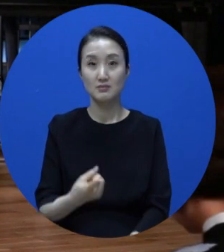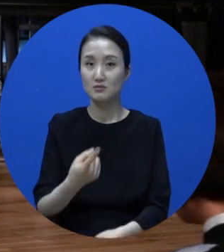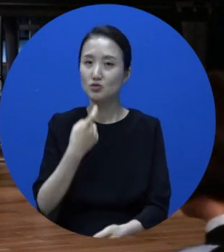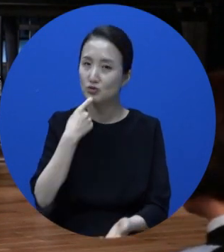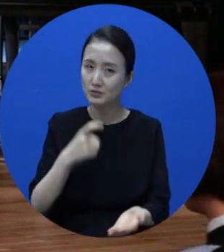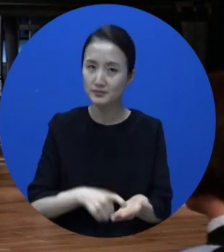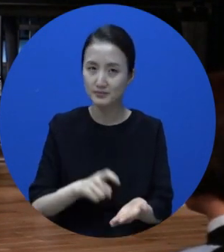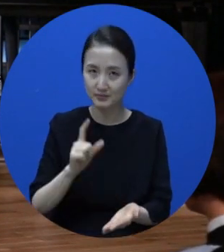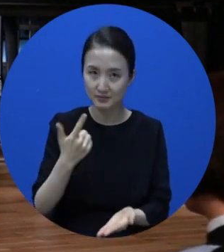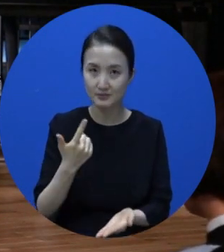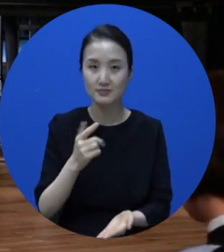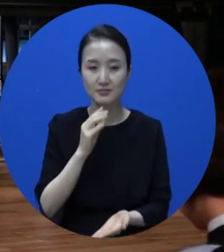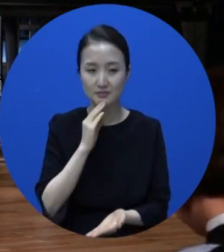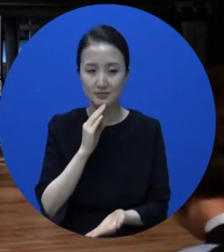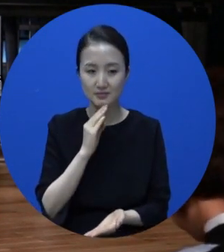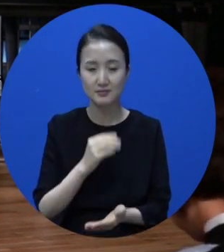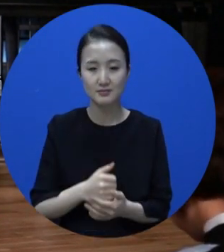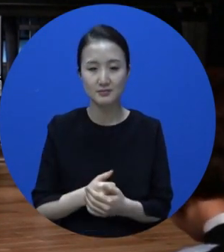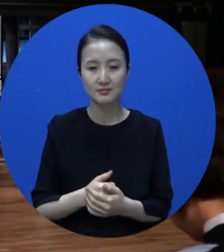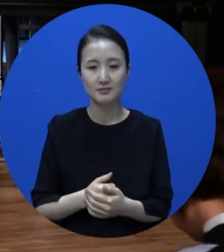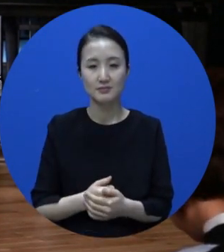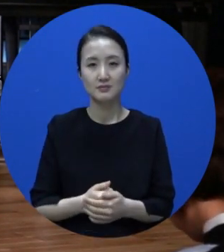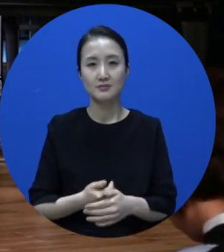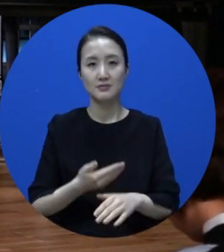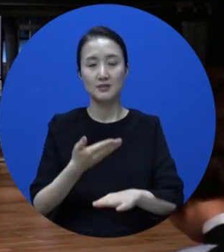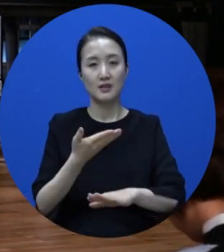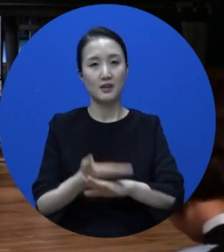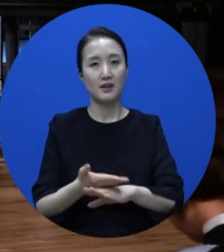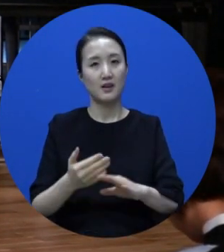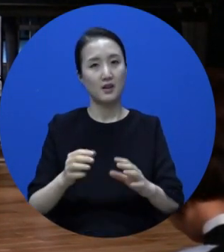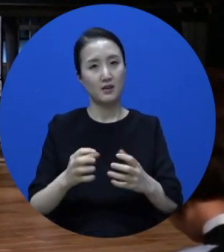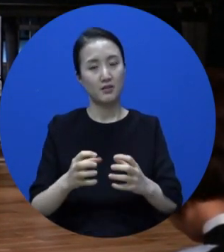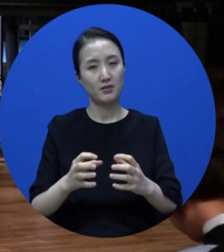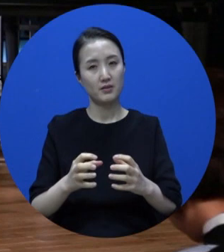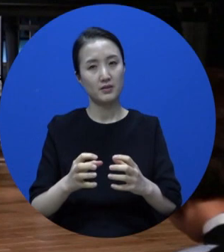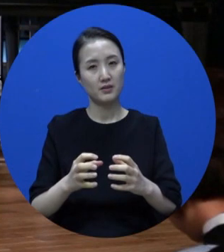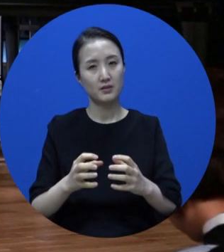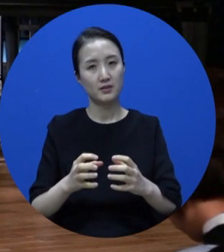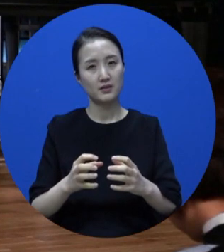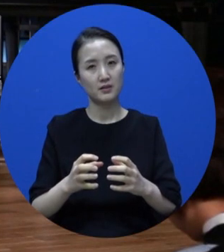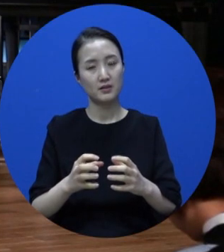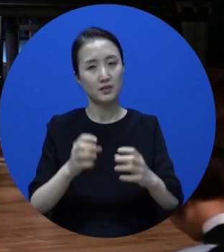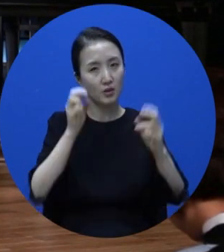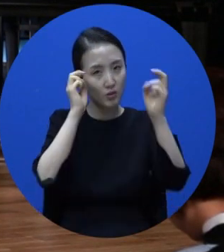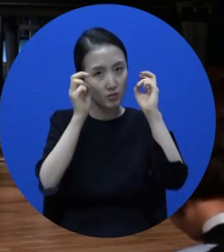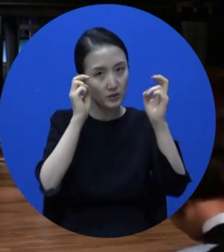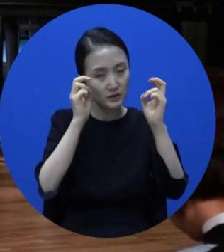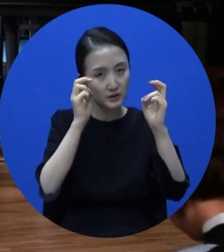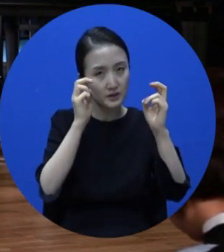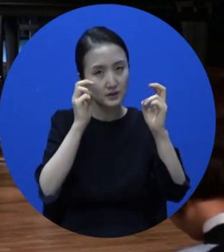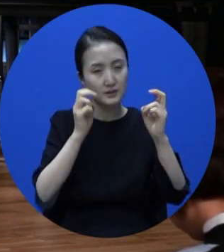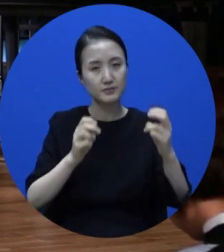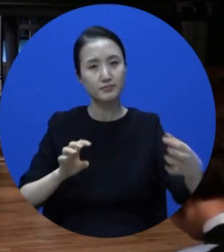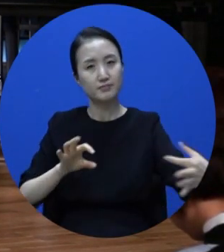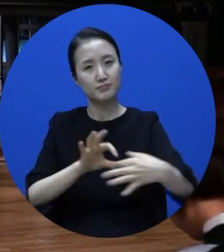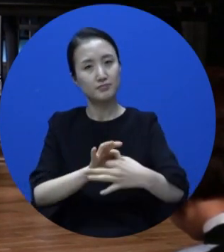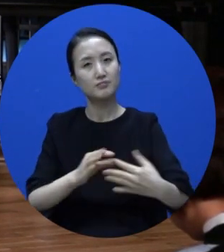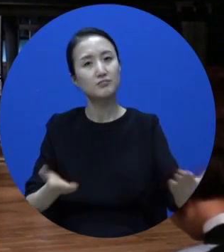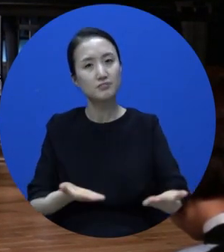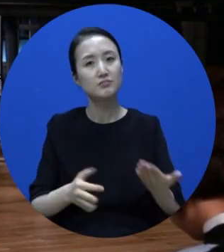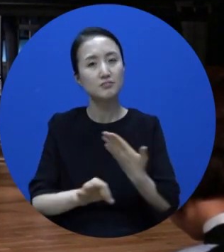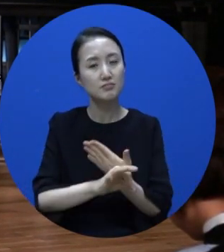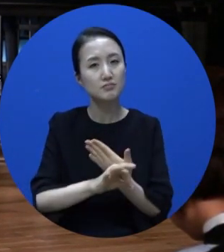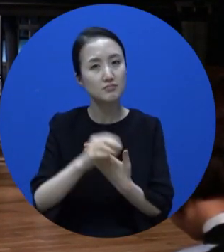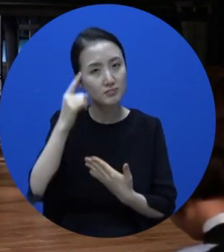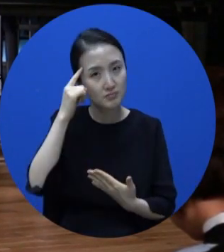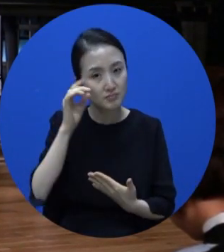간단한 일이 아닌 거죠 여러분 해외건설 4 라고 생각했어요 그럼 발주처가 어딨어요 해외의